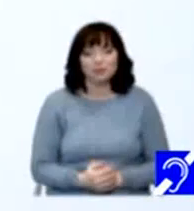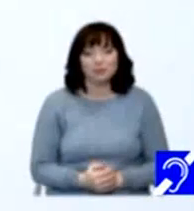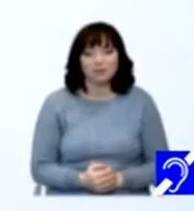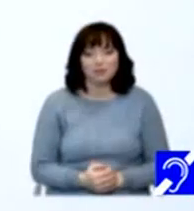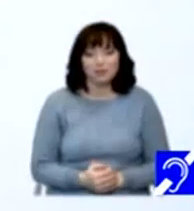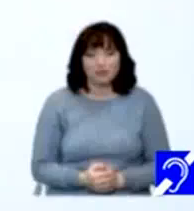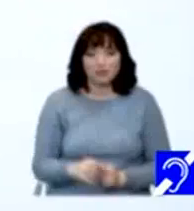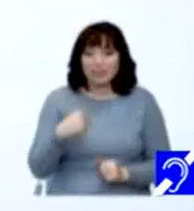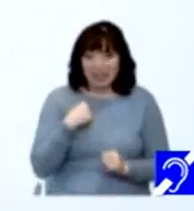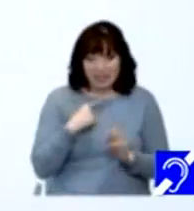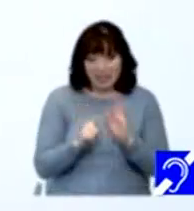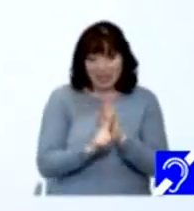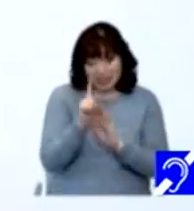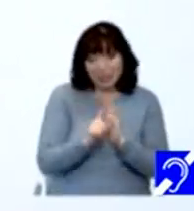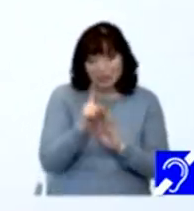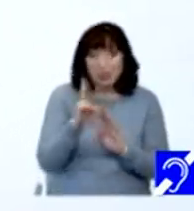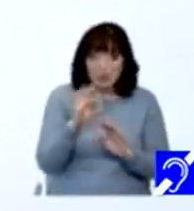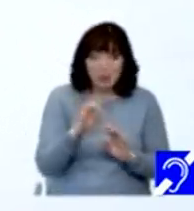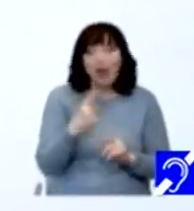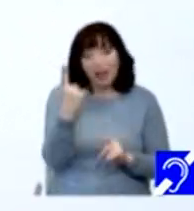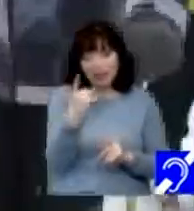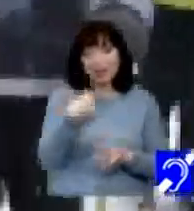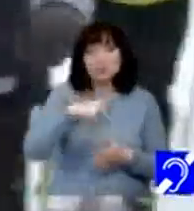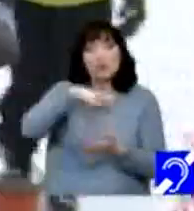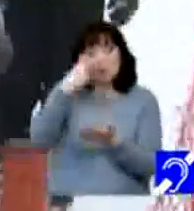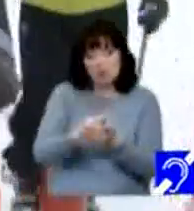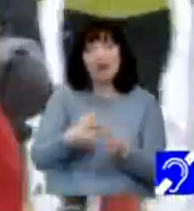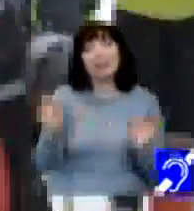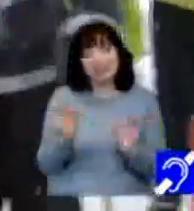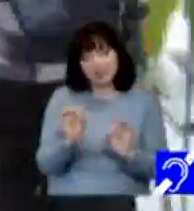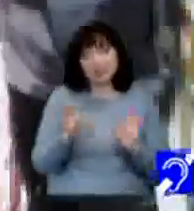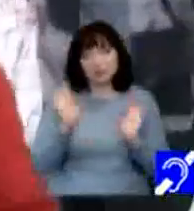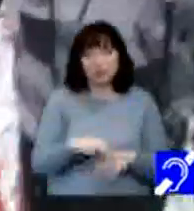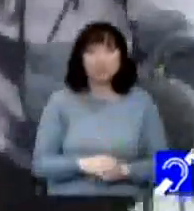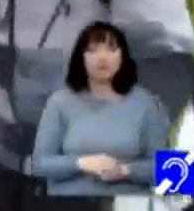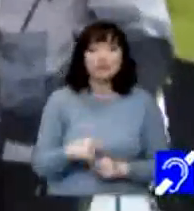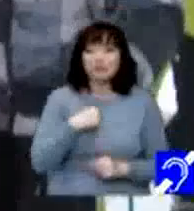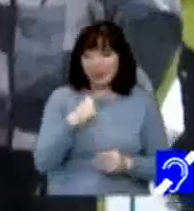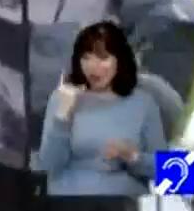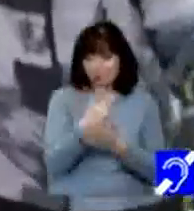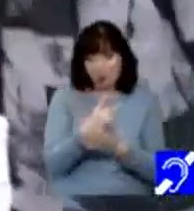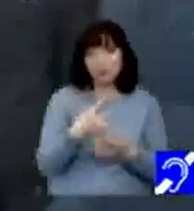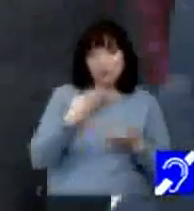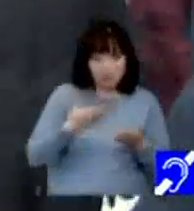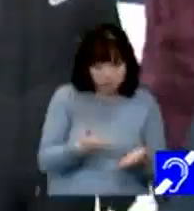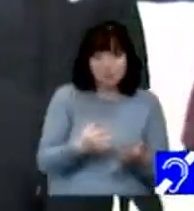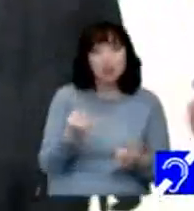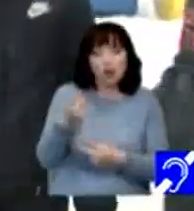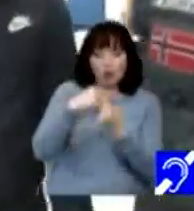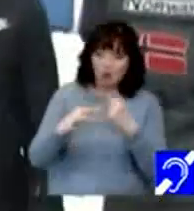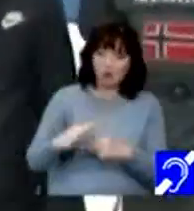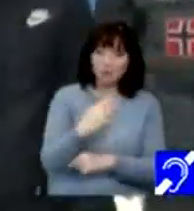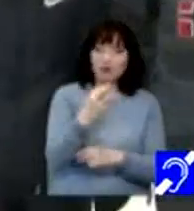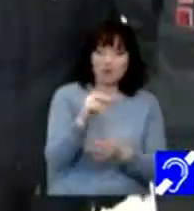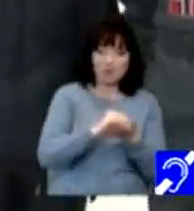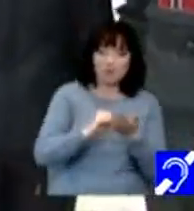Eu sunt începătoare, dar e ok. Am căzut odată, dar... Foarte bine, e prima oară când schiez, deci pentru mine e extrem de bine. Foarte frumos, nu